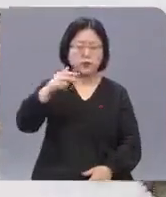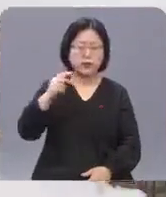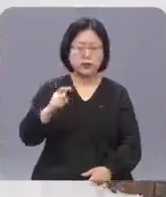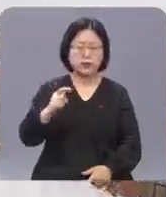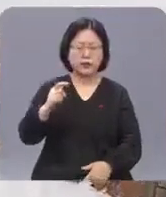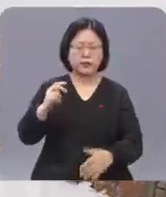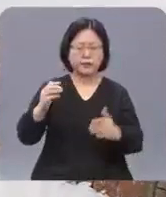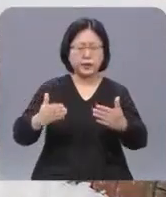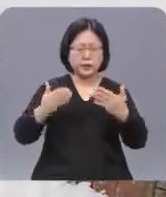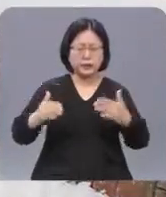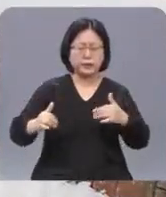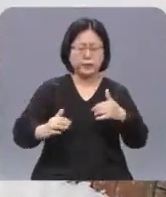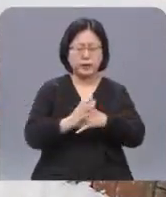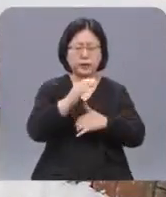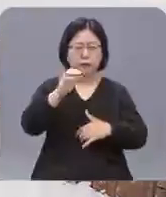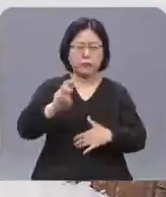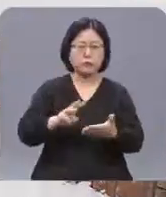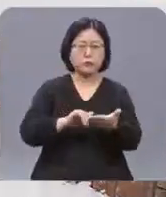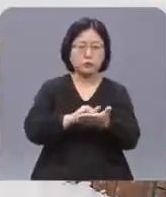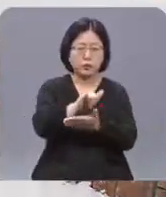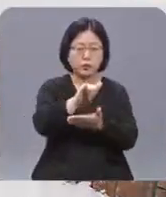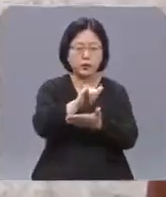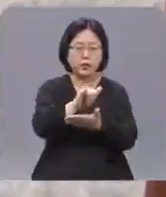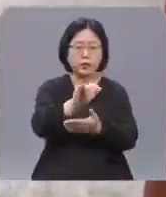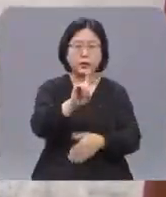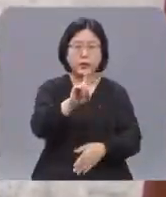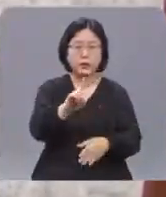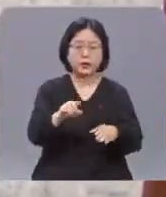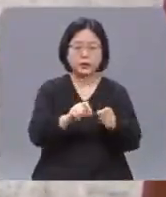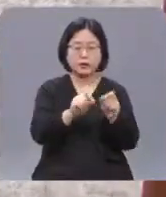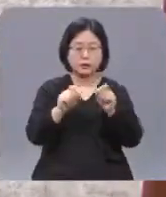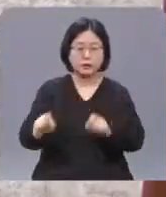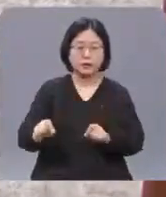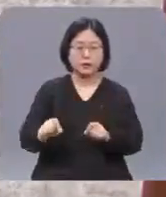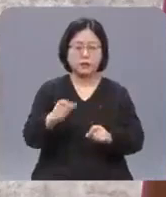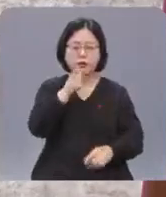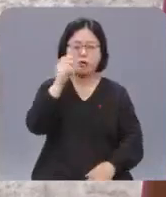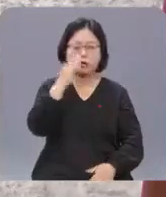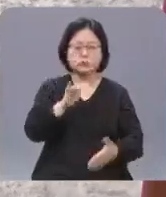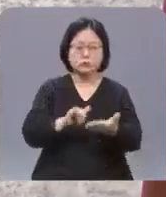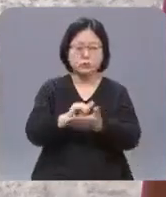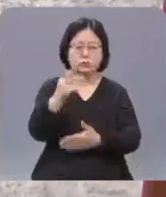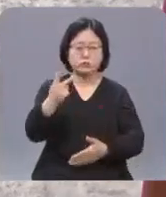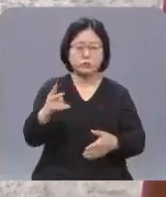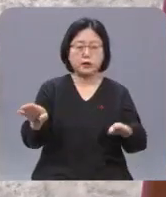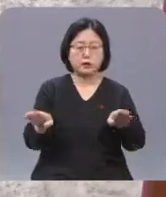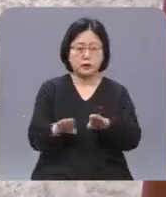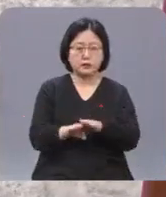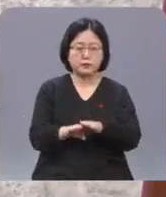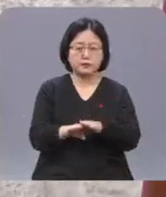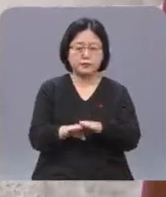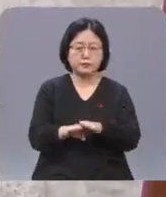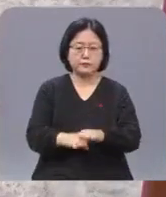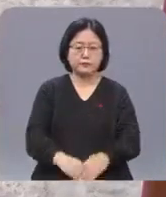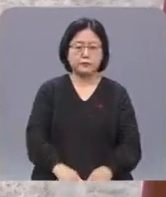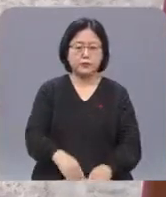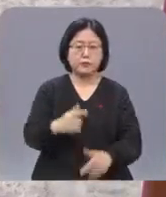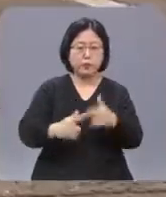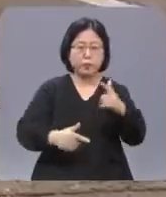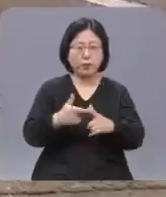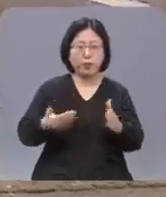강풍과 풍랑의 영향으로 광주공항에서 항공기 한 편이 지연됐고 여수공항에서는 두 편이 결항됐습니다